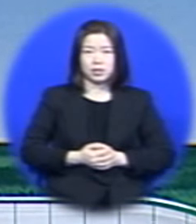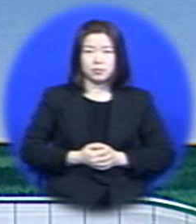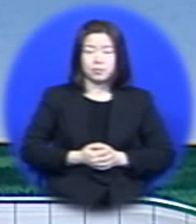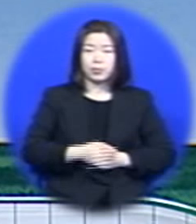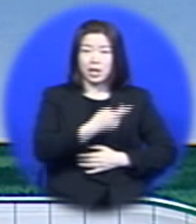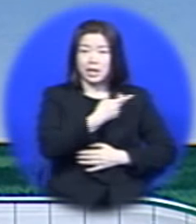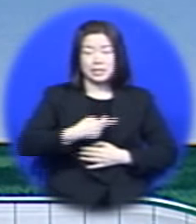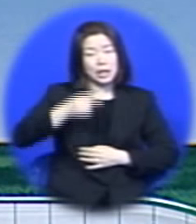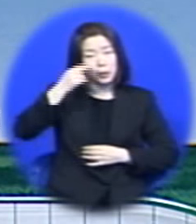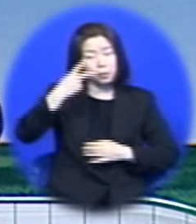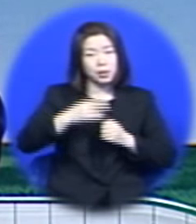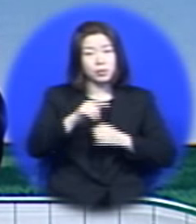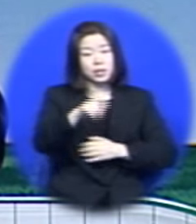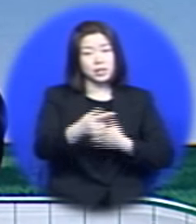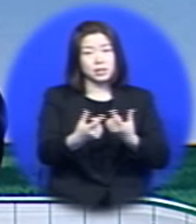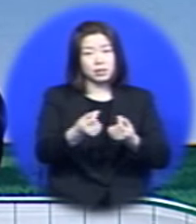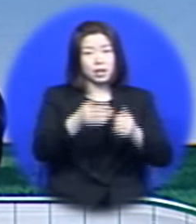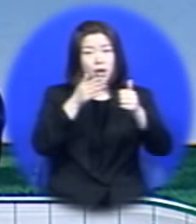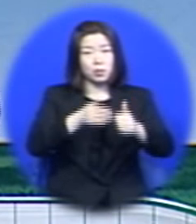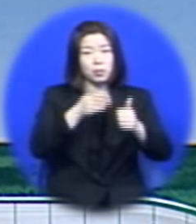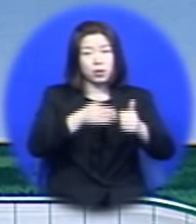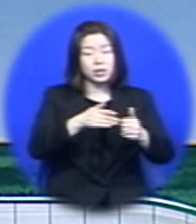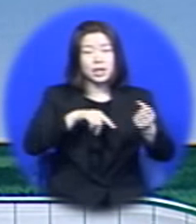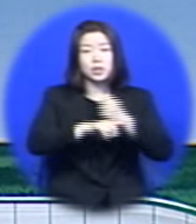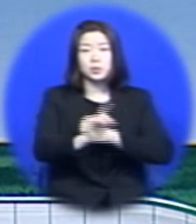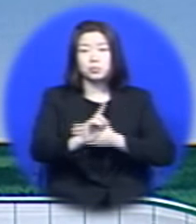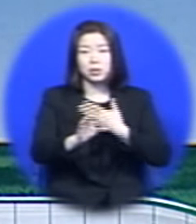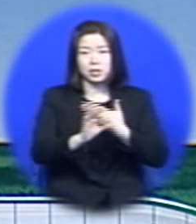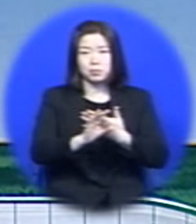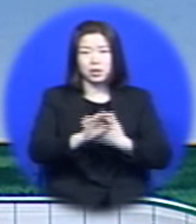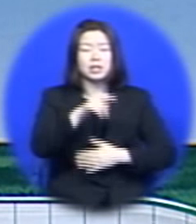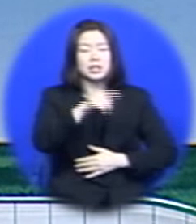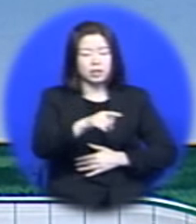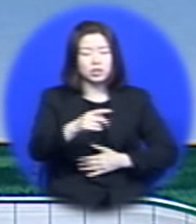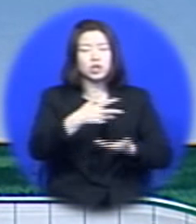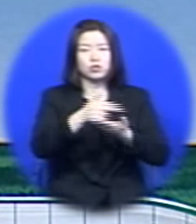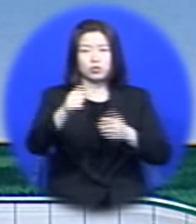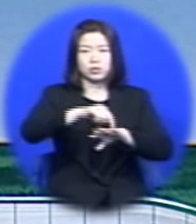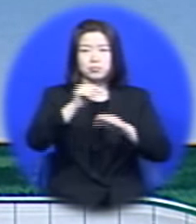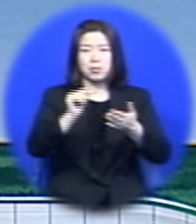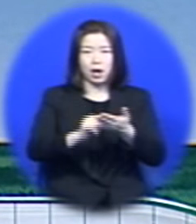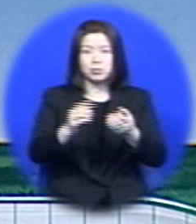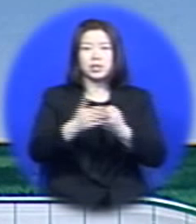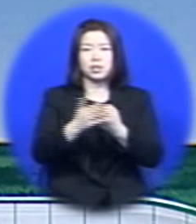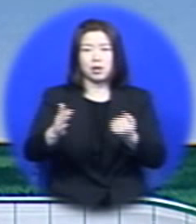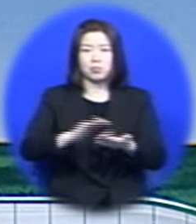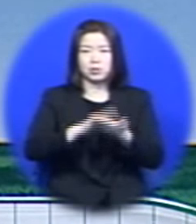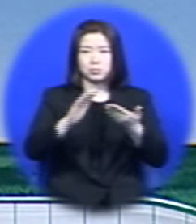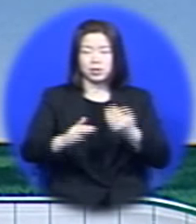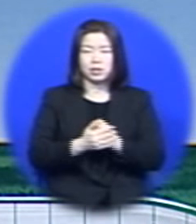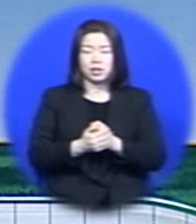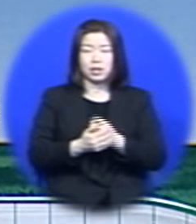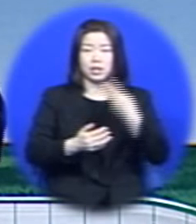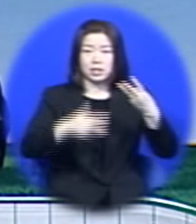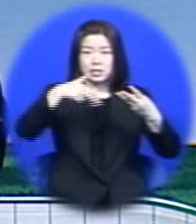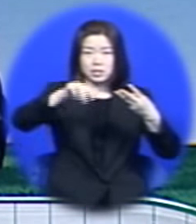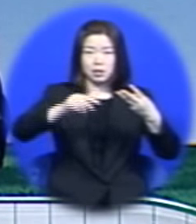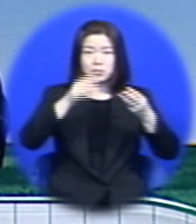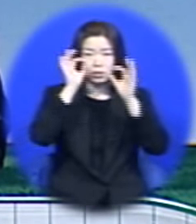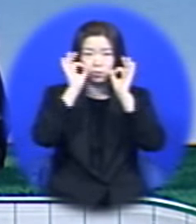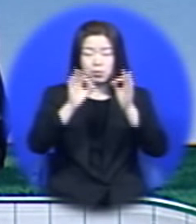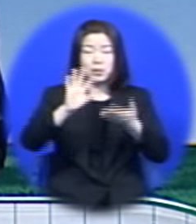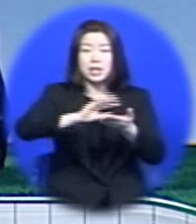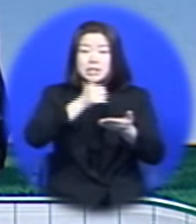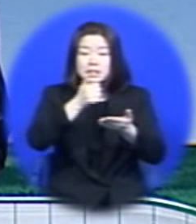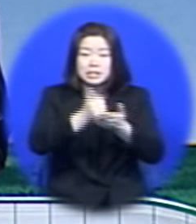사도 바울이 이렇게 권한 것은 이것이 주님의 마음이기 때문이었습니다. 3절에 보면